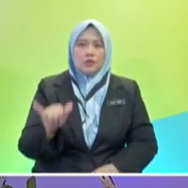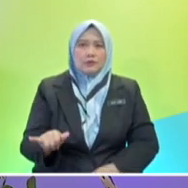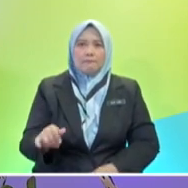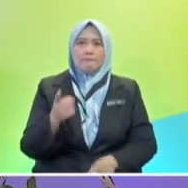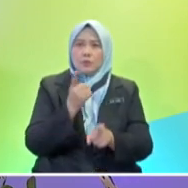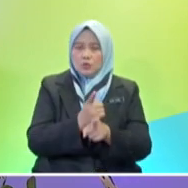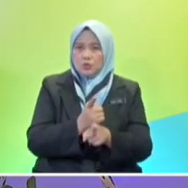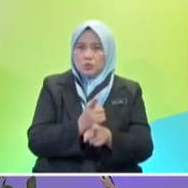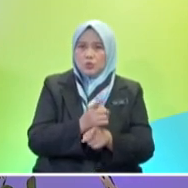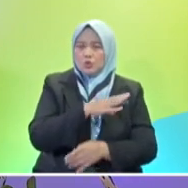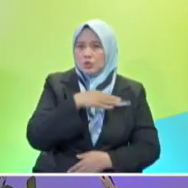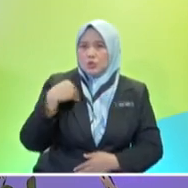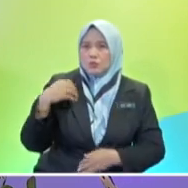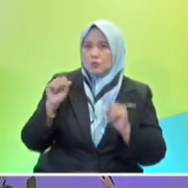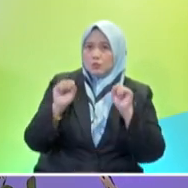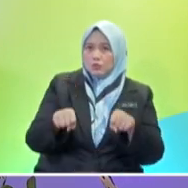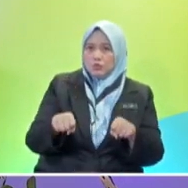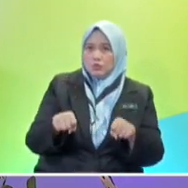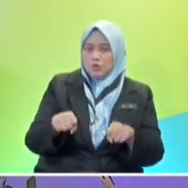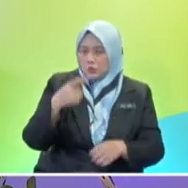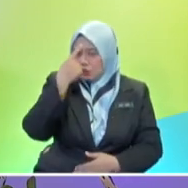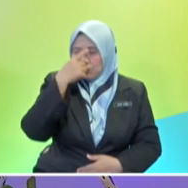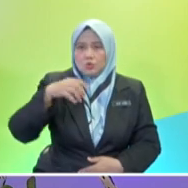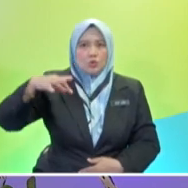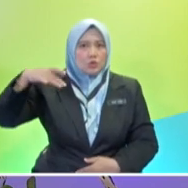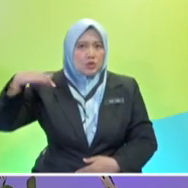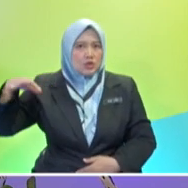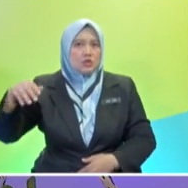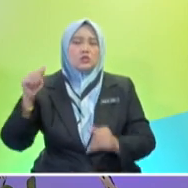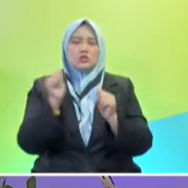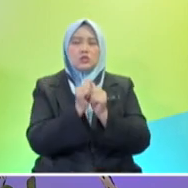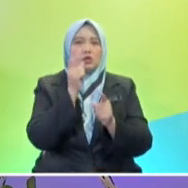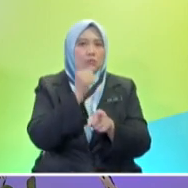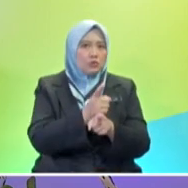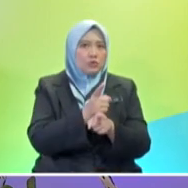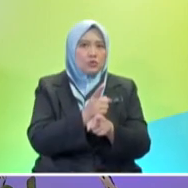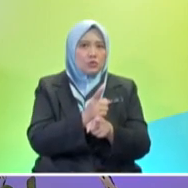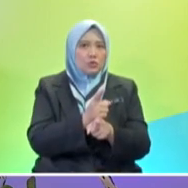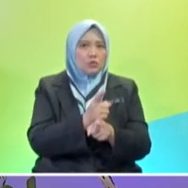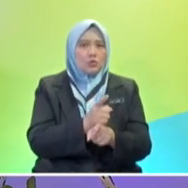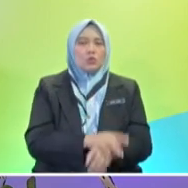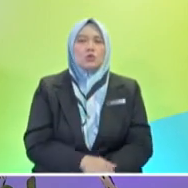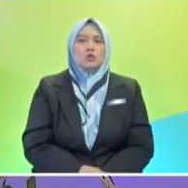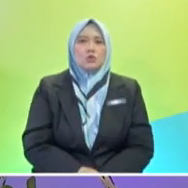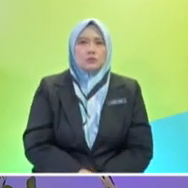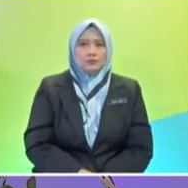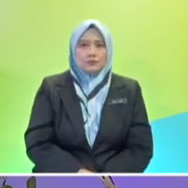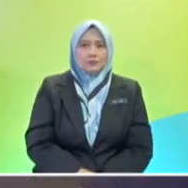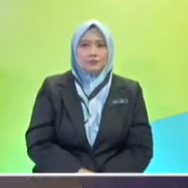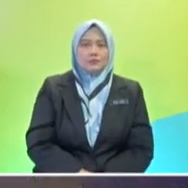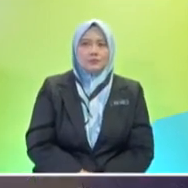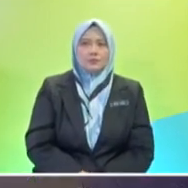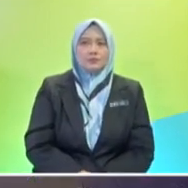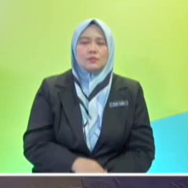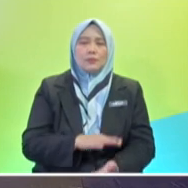perkataan yang diimlakkan. Baik. Dapat mengeja dengan tepat sekali. Betul, 5 buah untuk mereka semua. Jadi